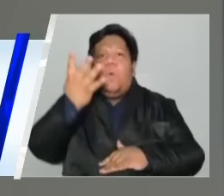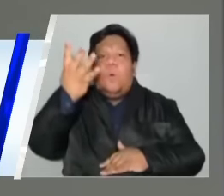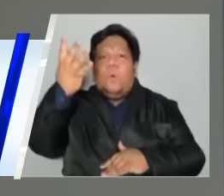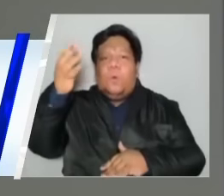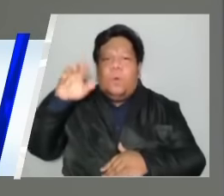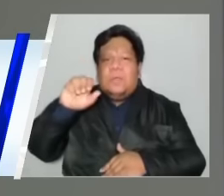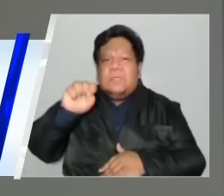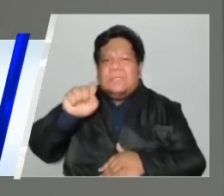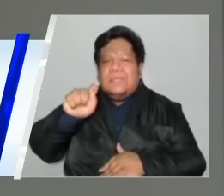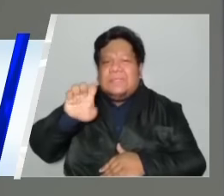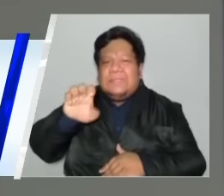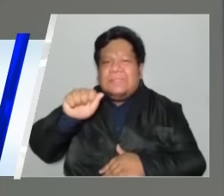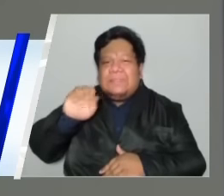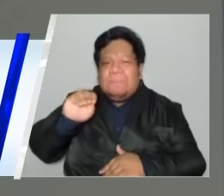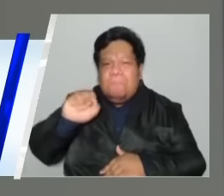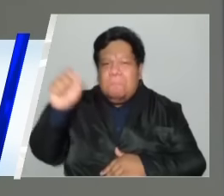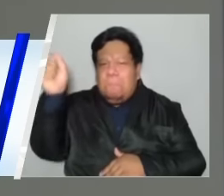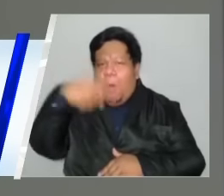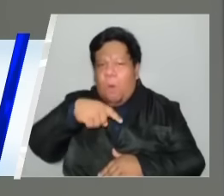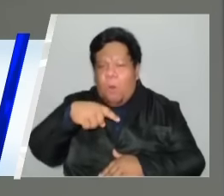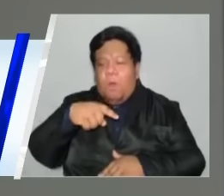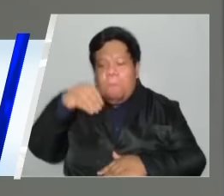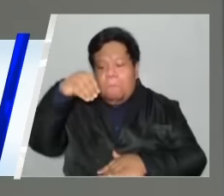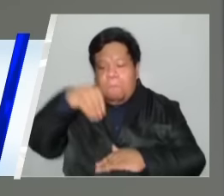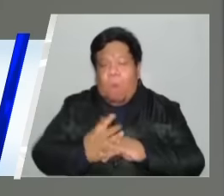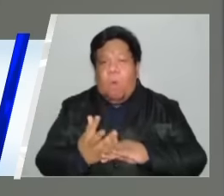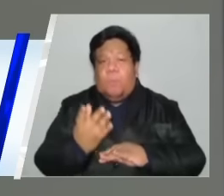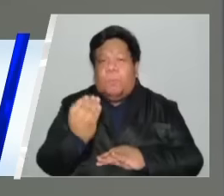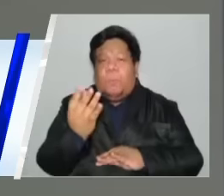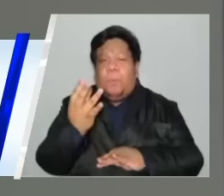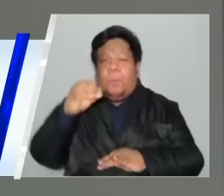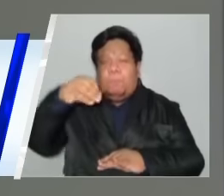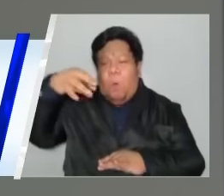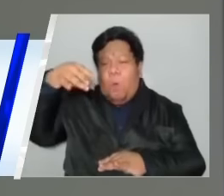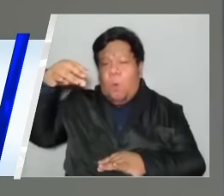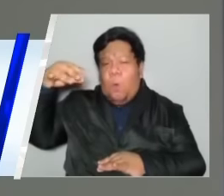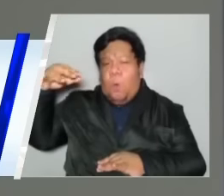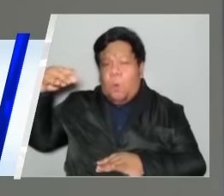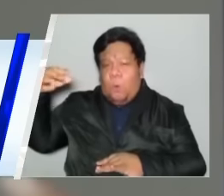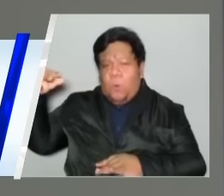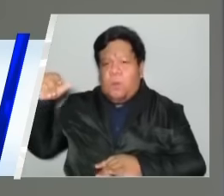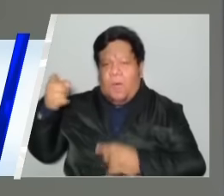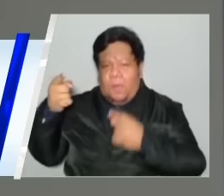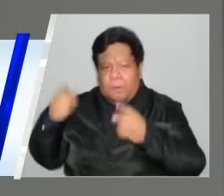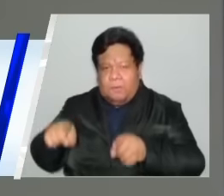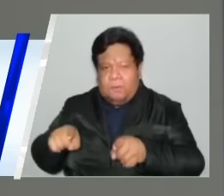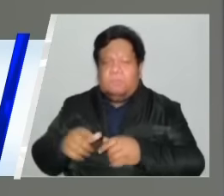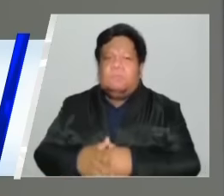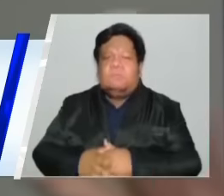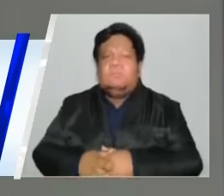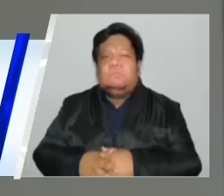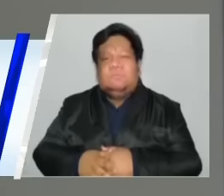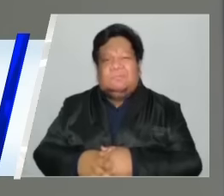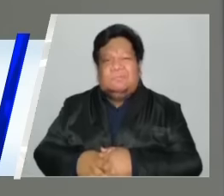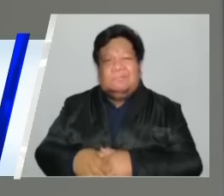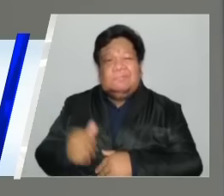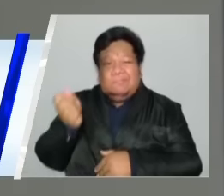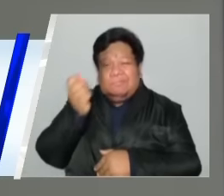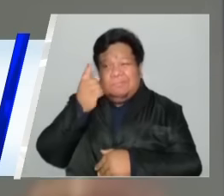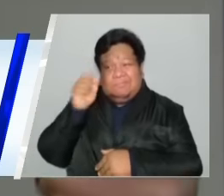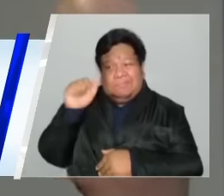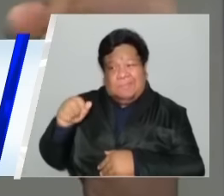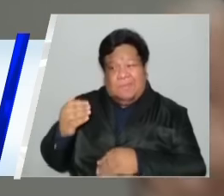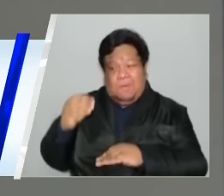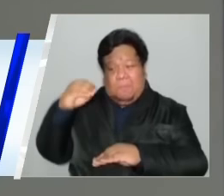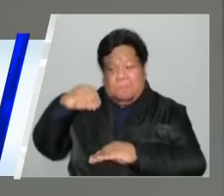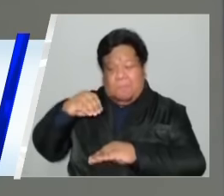Lumilikha ito ng shockwave, ito yung nagdudulot ng pagsabog. So yung pagsabog na yon, yung shockwave,